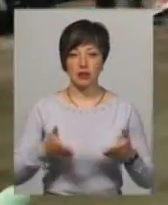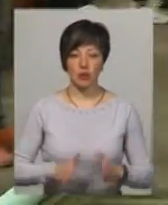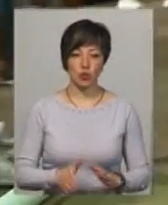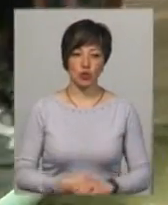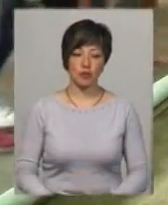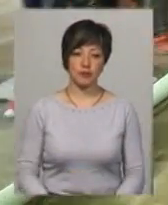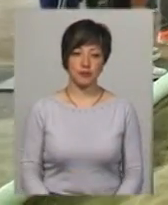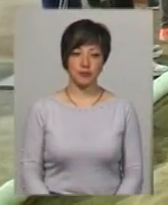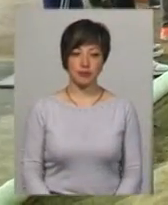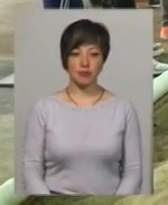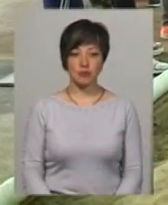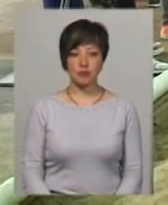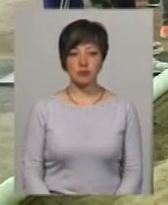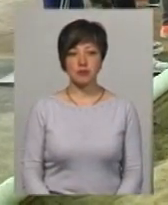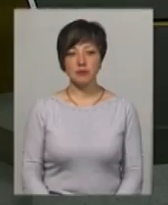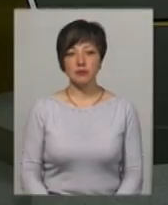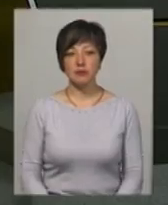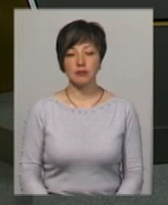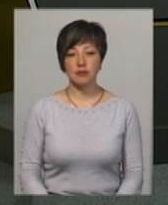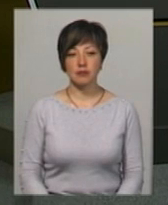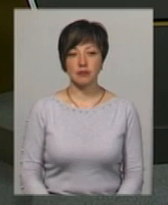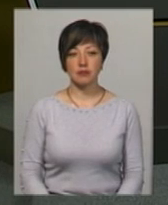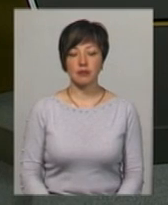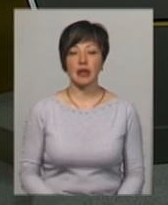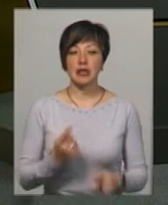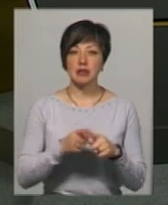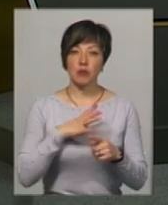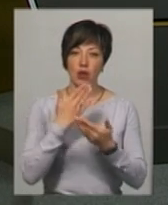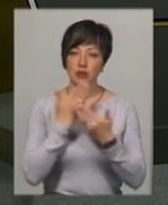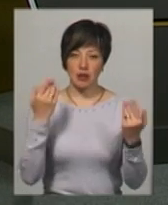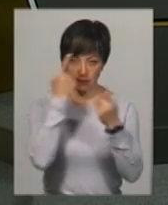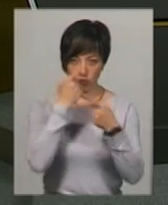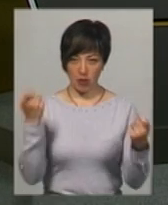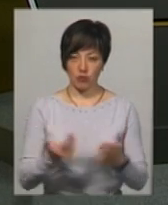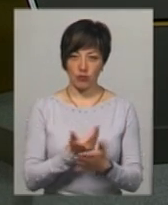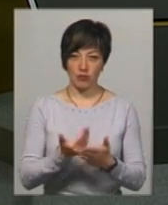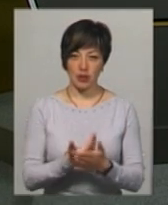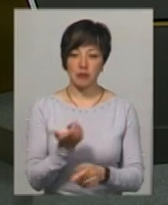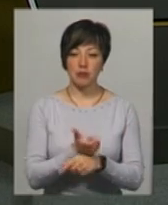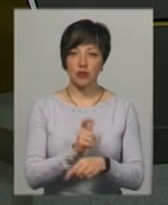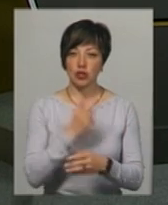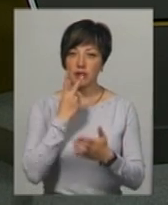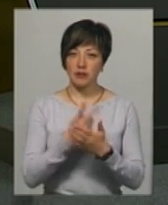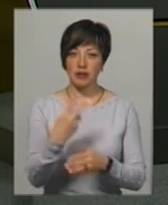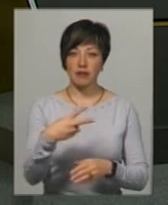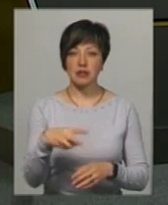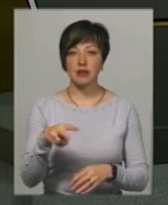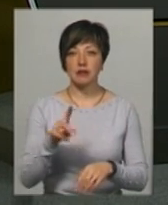Дем'ян Цегольник, новини Поділля Центр. Це була остання інформація цього випуску. Більше дивіться о